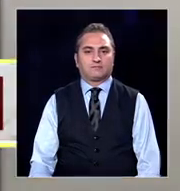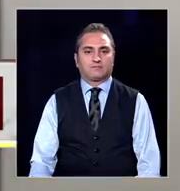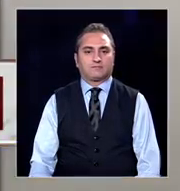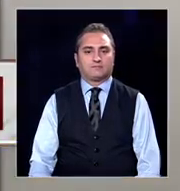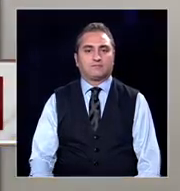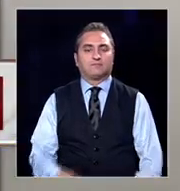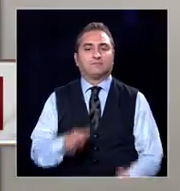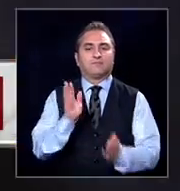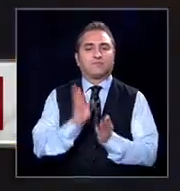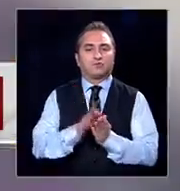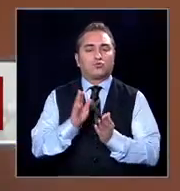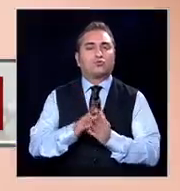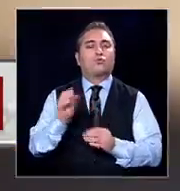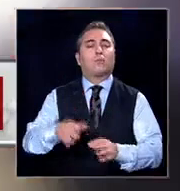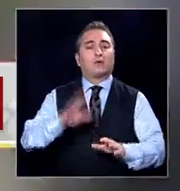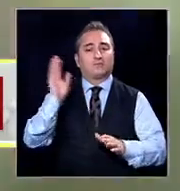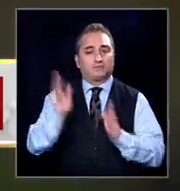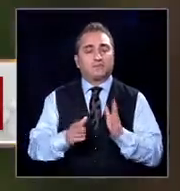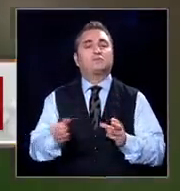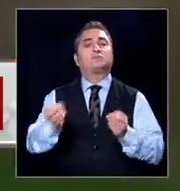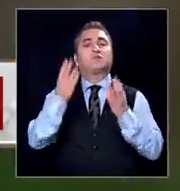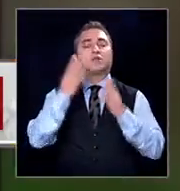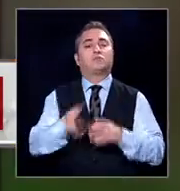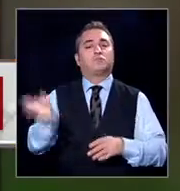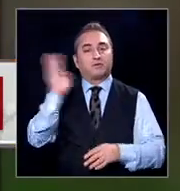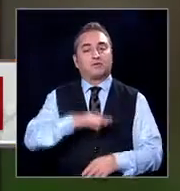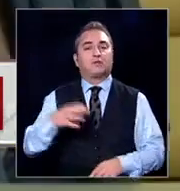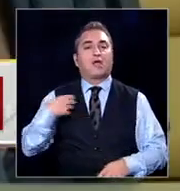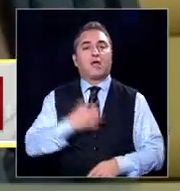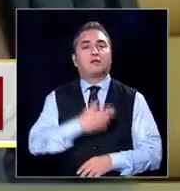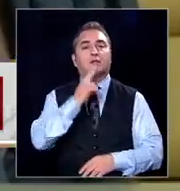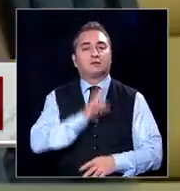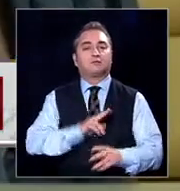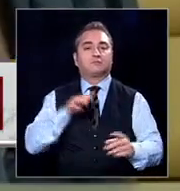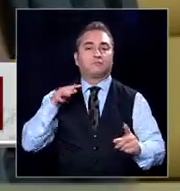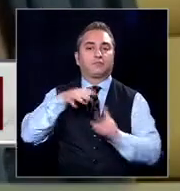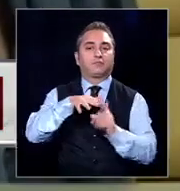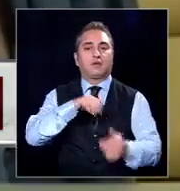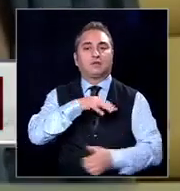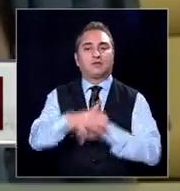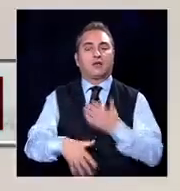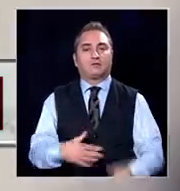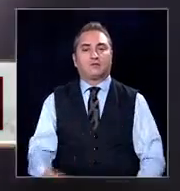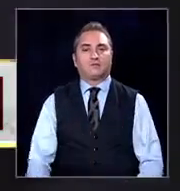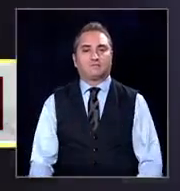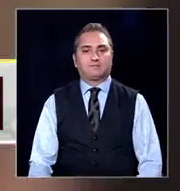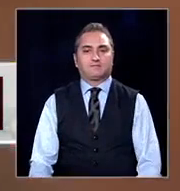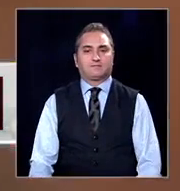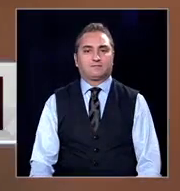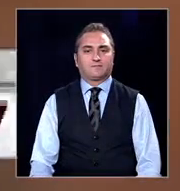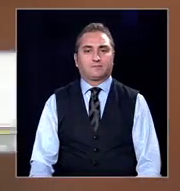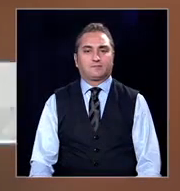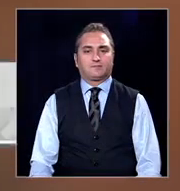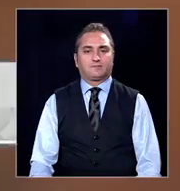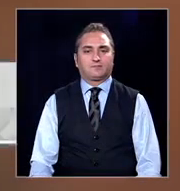Köpeğe yaptığı yetmezmiş gibi anne kıza da saldırmaya kalktı. Sen neden video çekiyorsun dedi ve